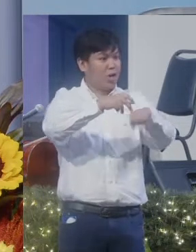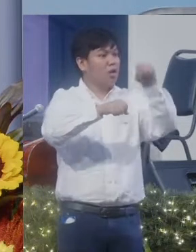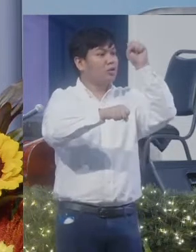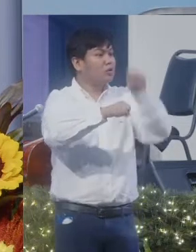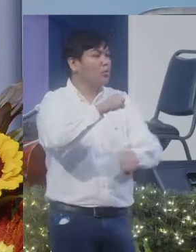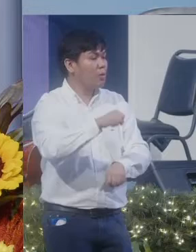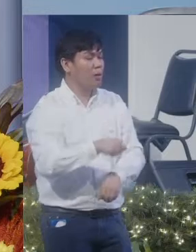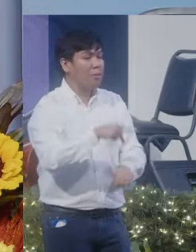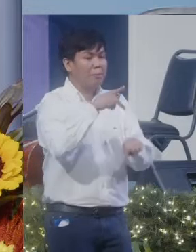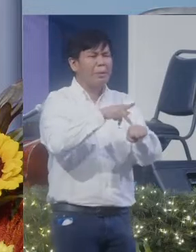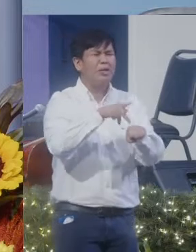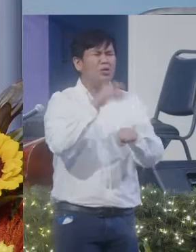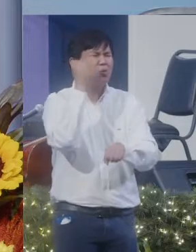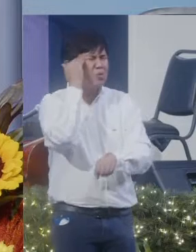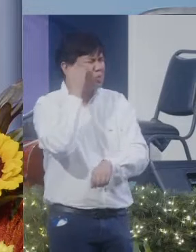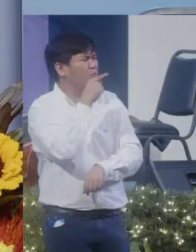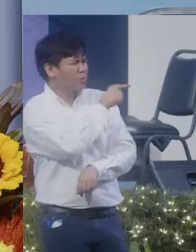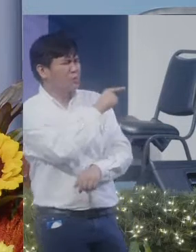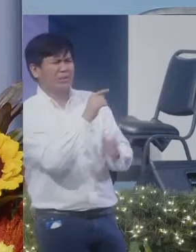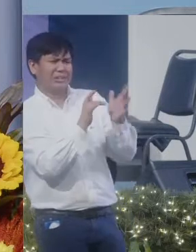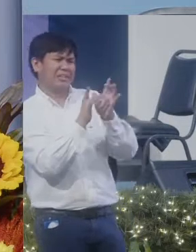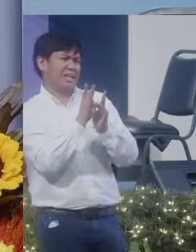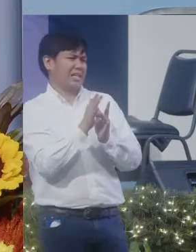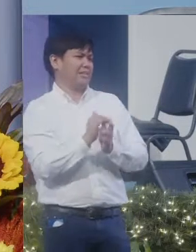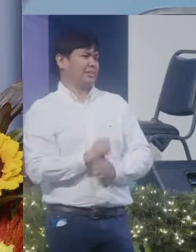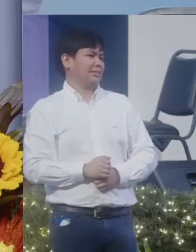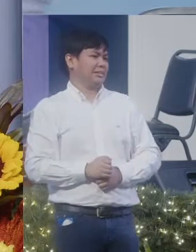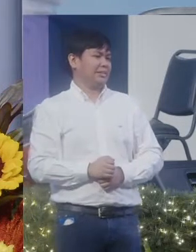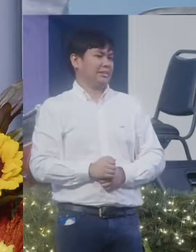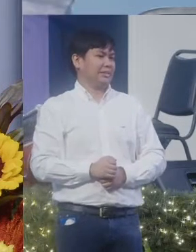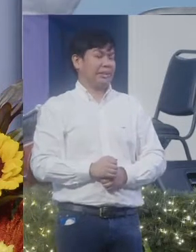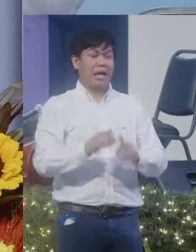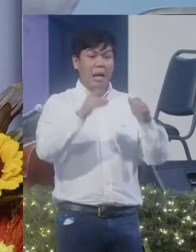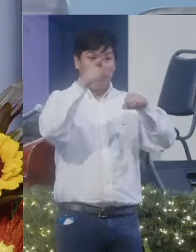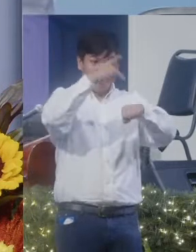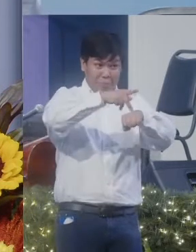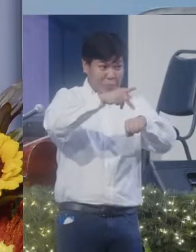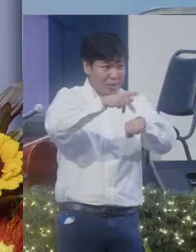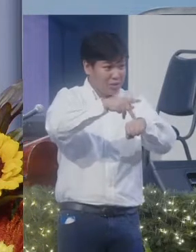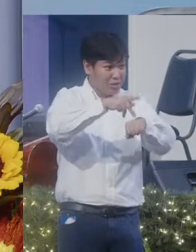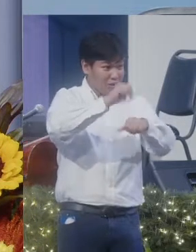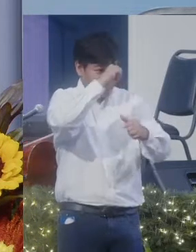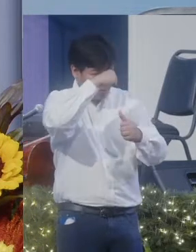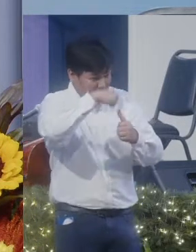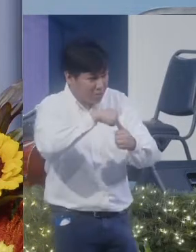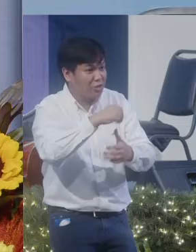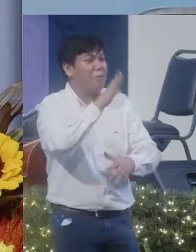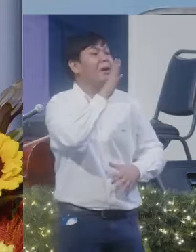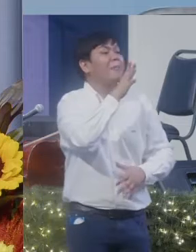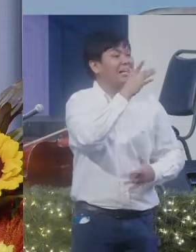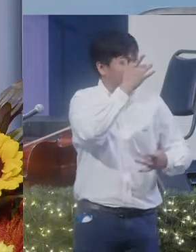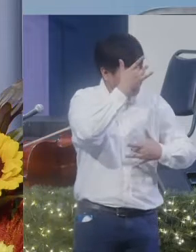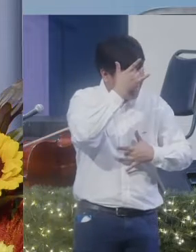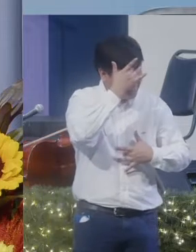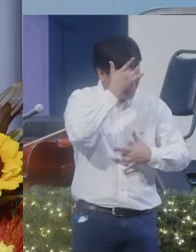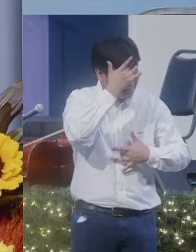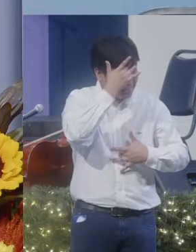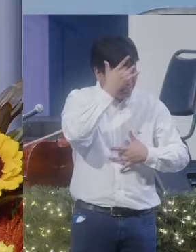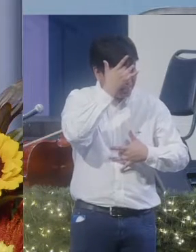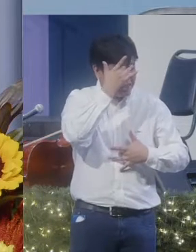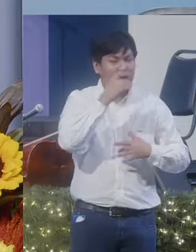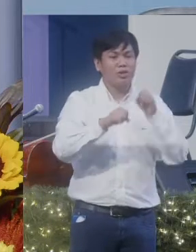si Jesus. In fact, naging bisita na niya sa kanyang bahay, di ba? Kaya nga napagaling yung